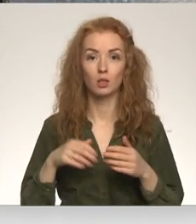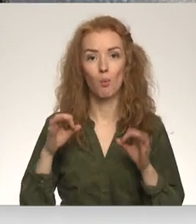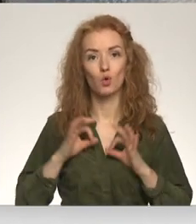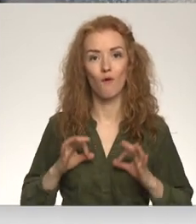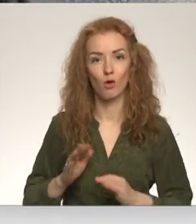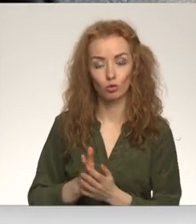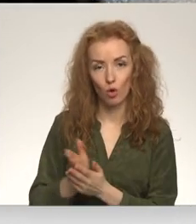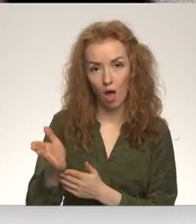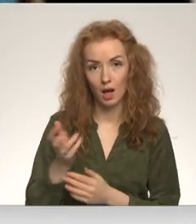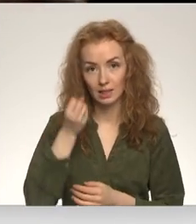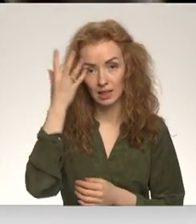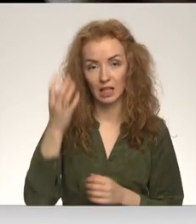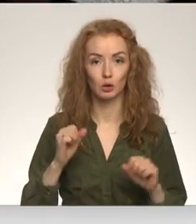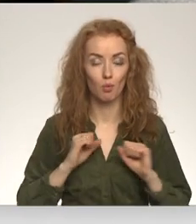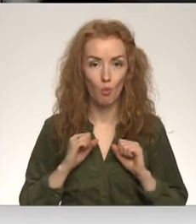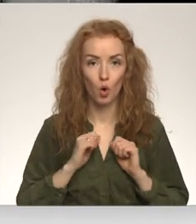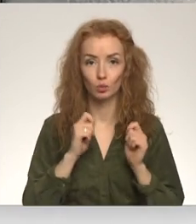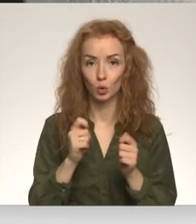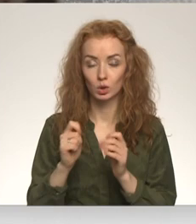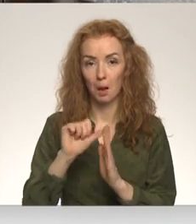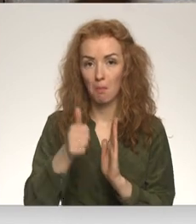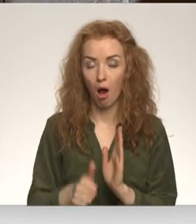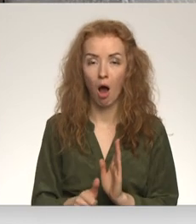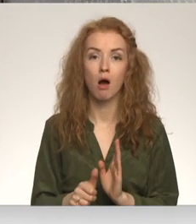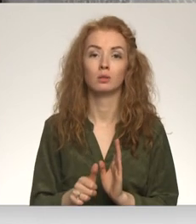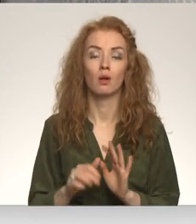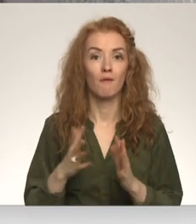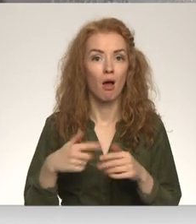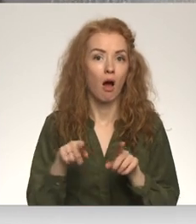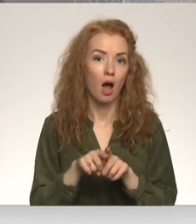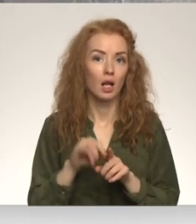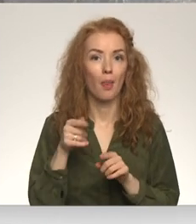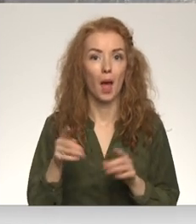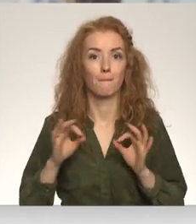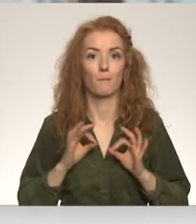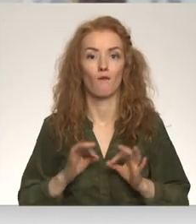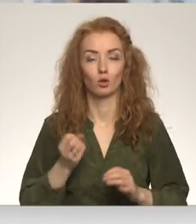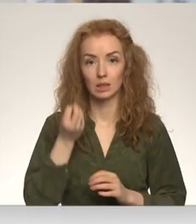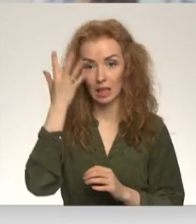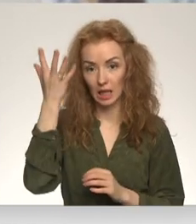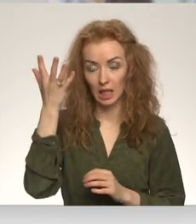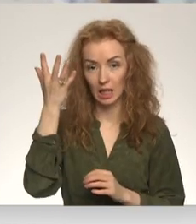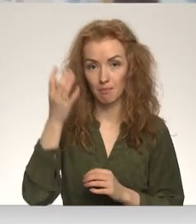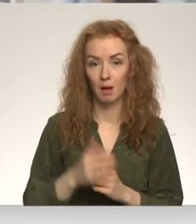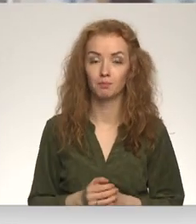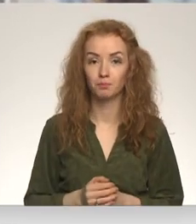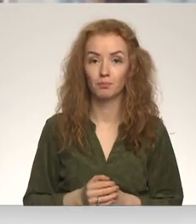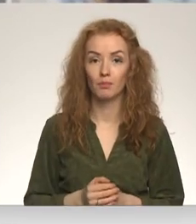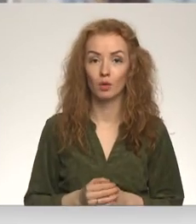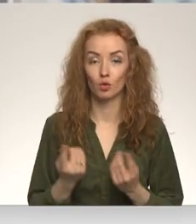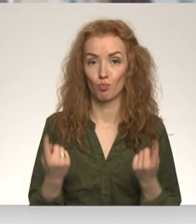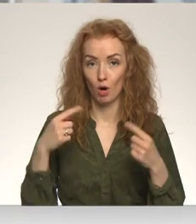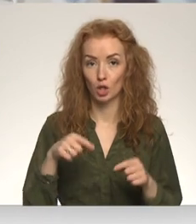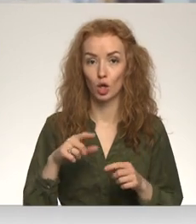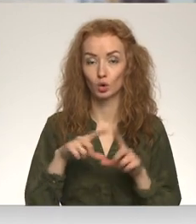ievirzes izglītību, sports, mūzika, māksla, vai arī, ja tā ir profesionālā izglītība. Santa Dubura uzsver, ka